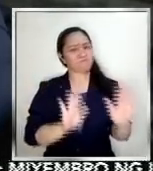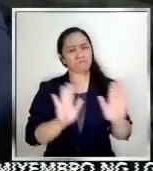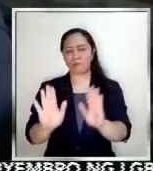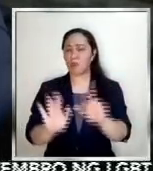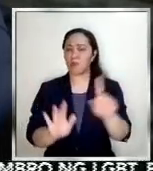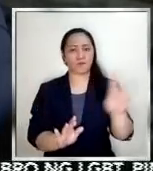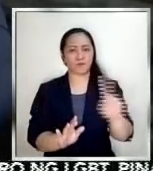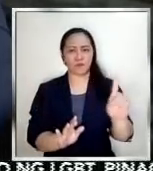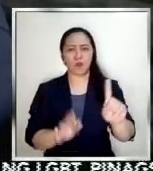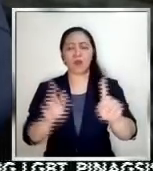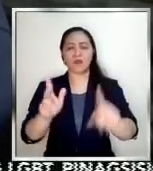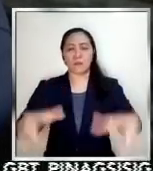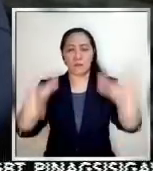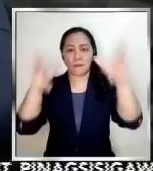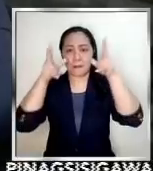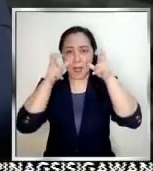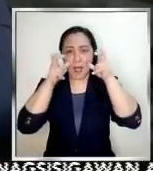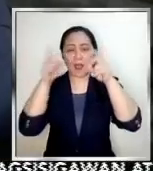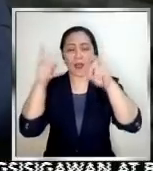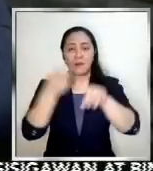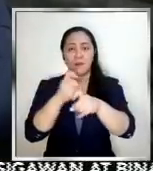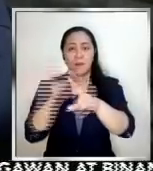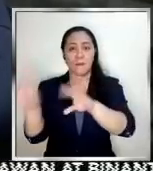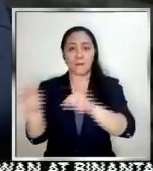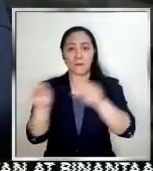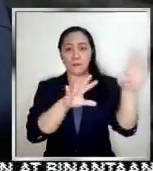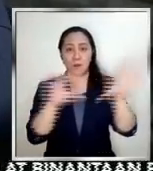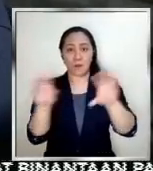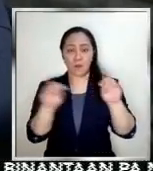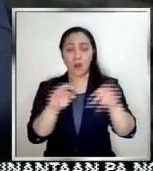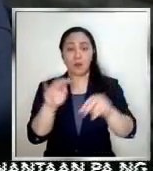ng evacuation kung kakailanganin. Yan ang latest mula